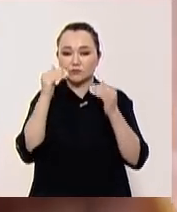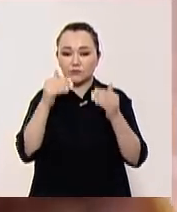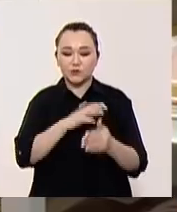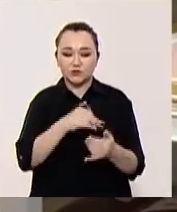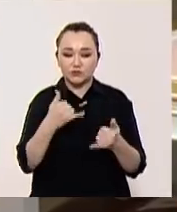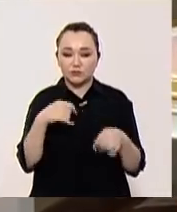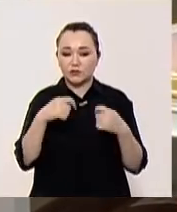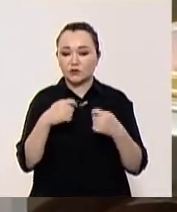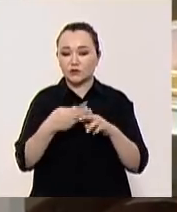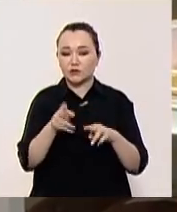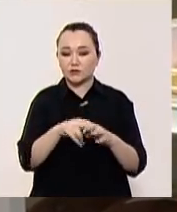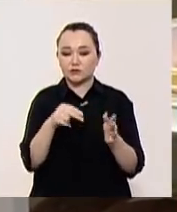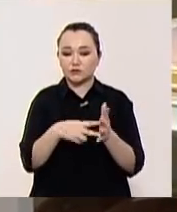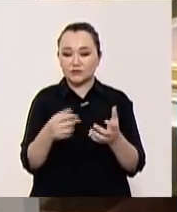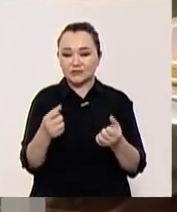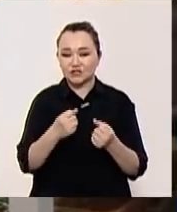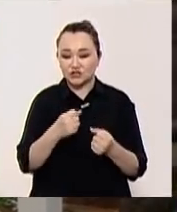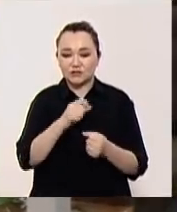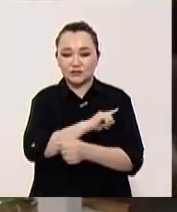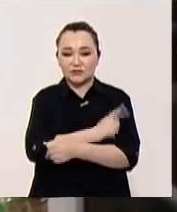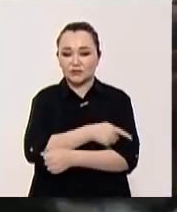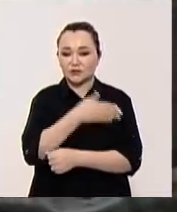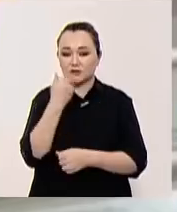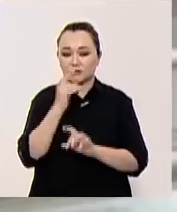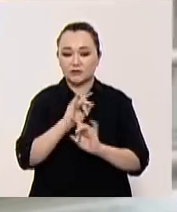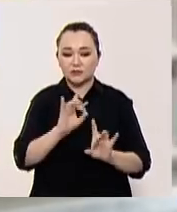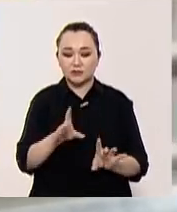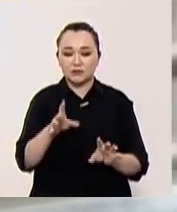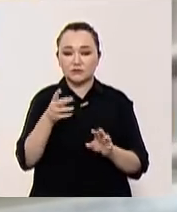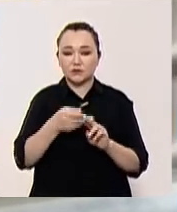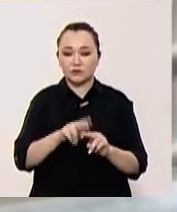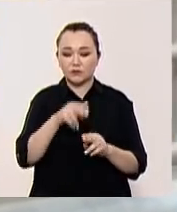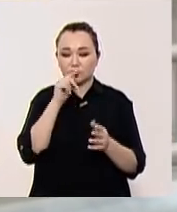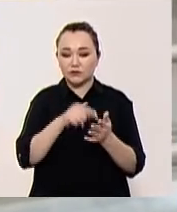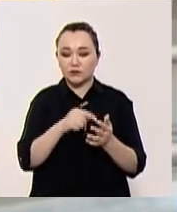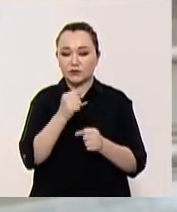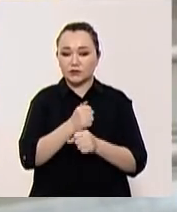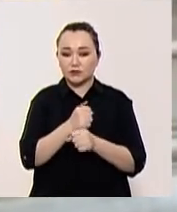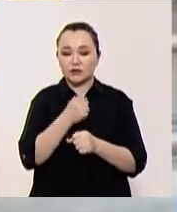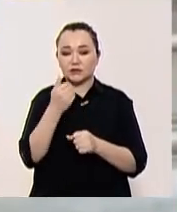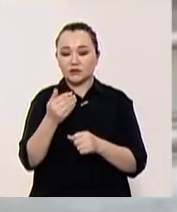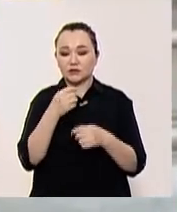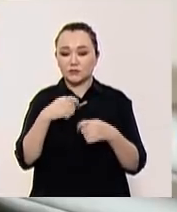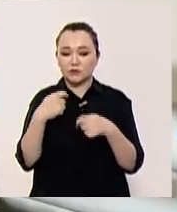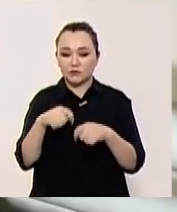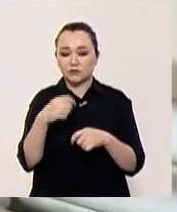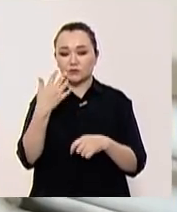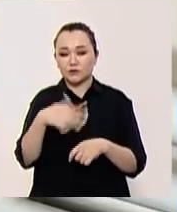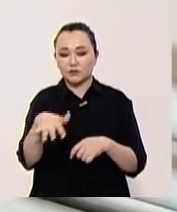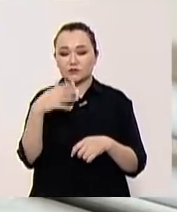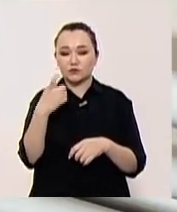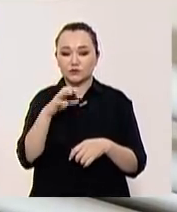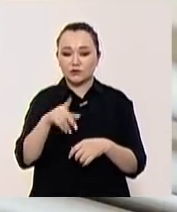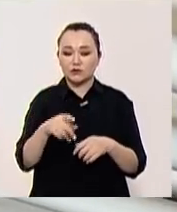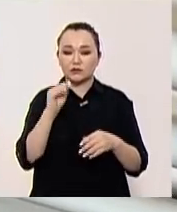Қазір саудагерлер бұл бағаны да ұстап тұруға қауқарсыз екендерін айтады. Сондықтан тауық еті мен одан жасалатын өнімдердің келісіне 50-100 теңгеден